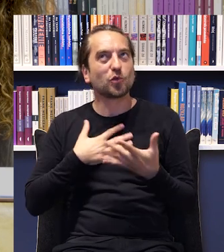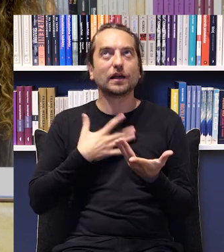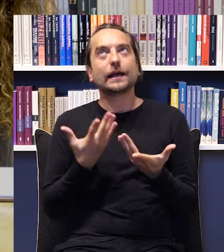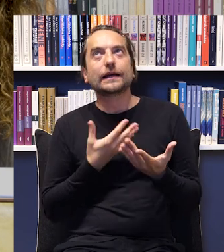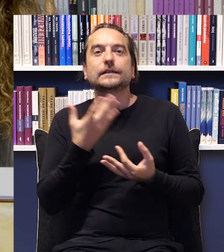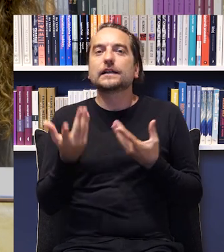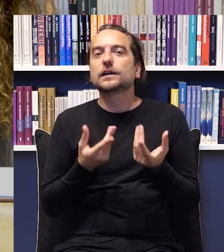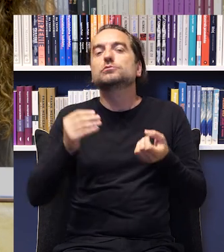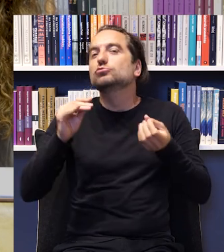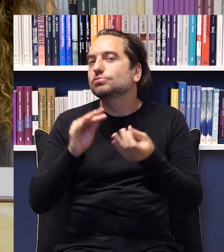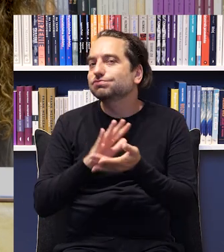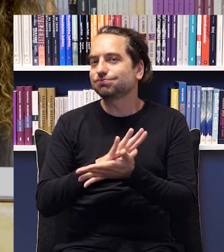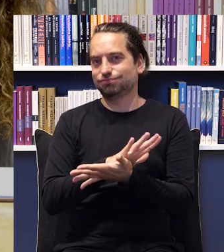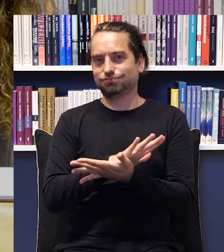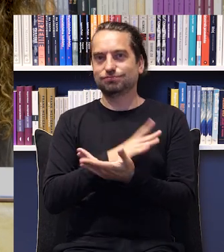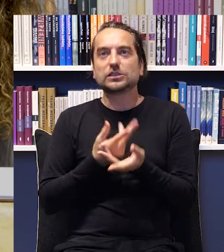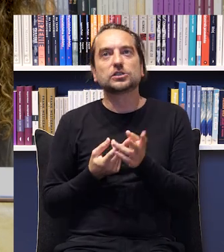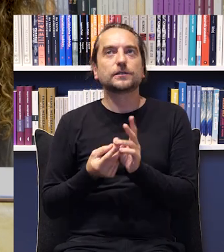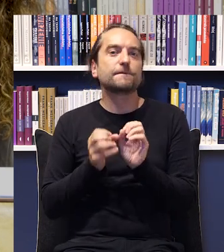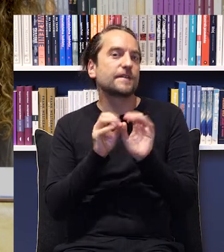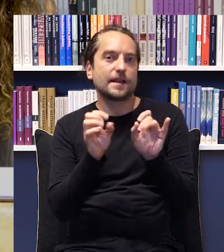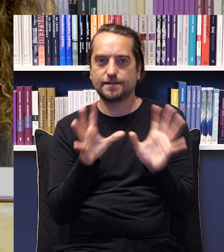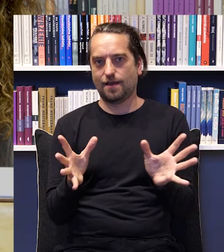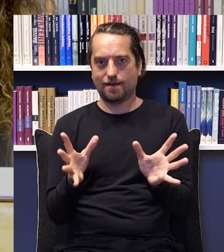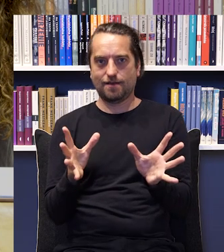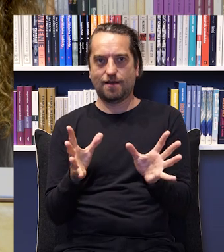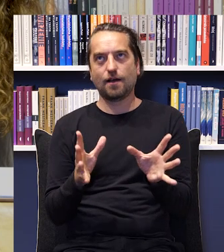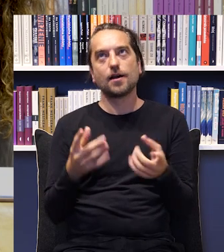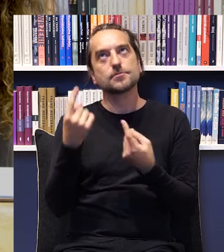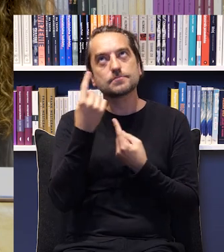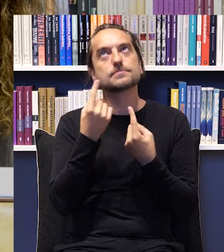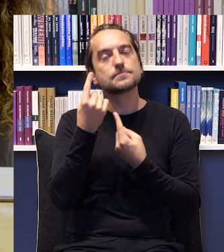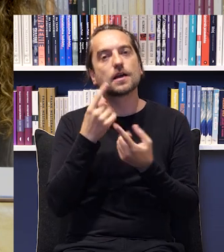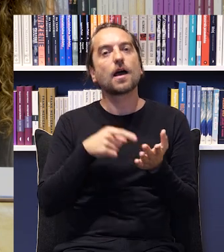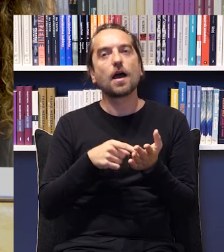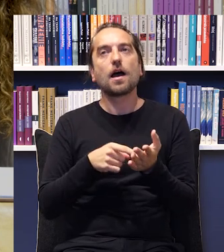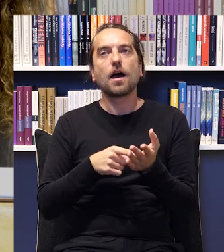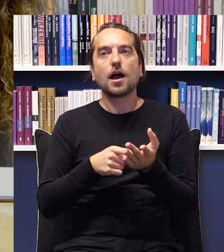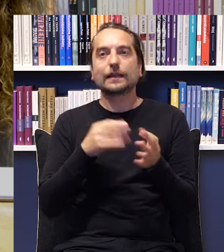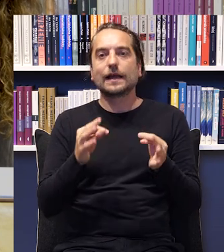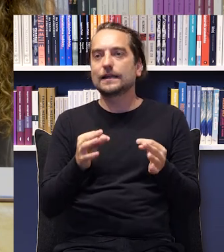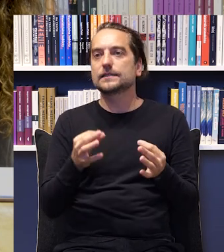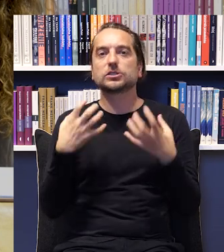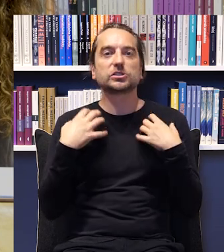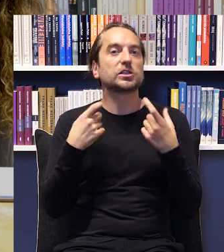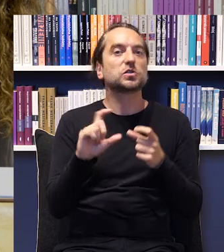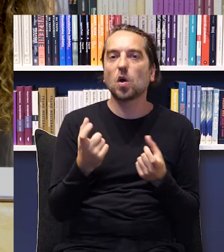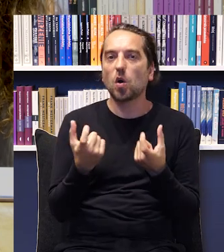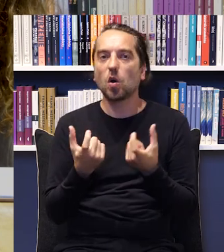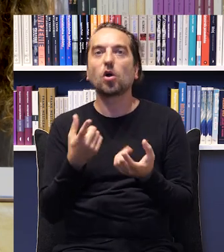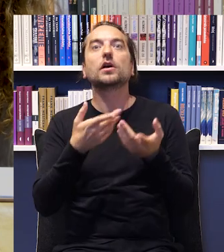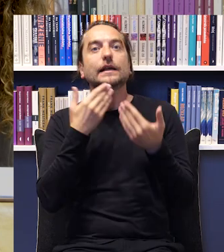właśnie oswajania czy tłumaczenia, może tłumaczenia sobie rzeczywistości, tak żeby ją lepiej zrozumieć. Prawda,